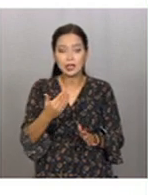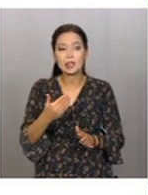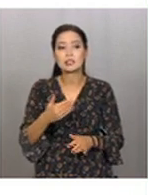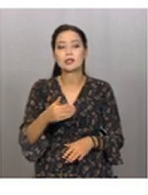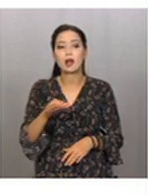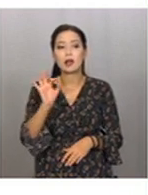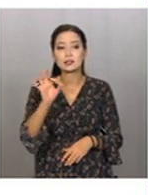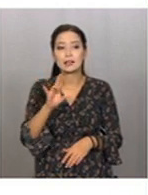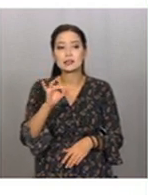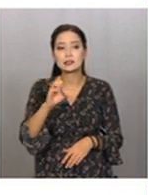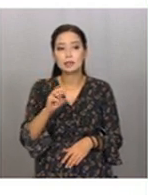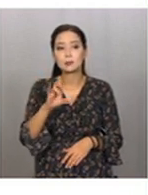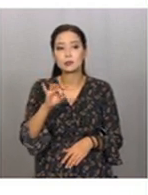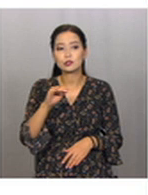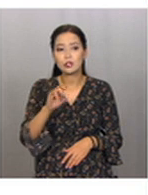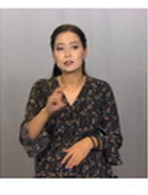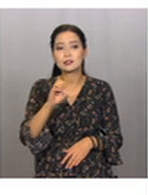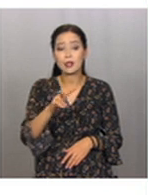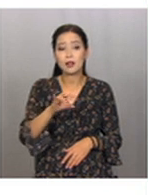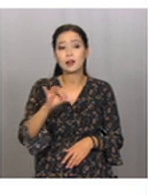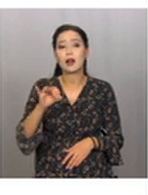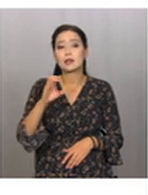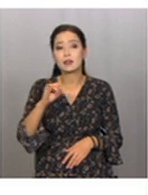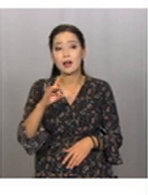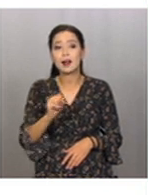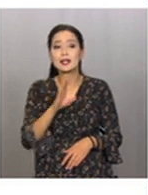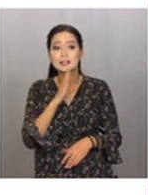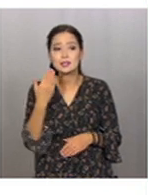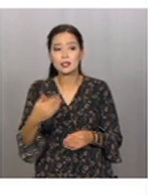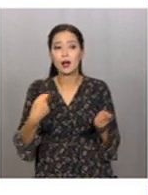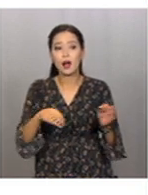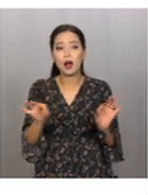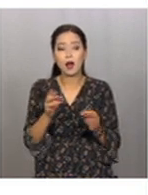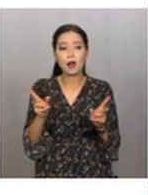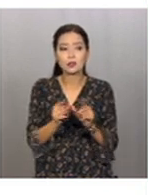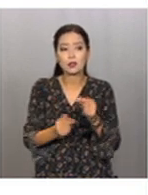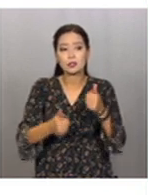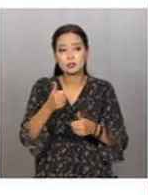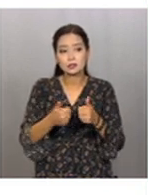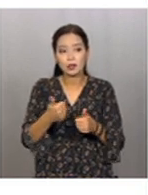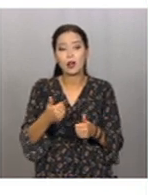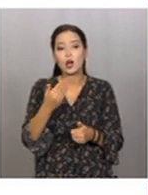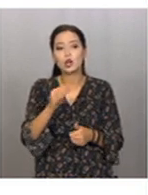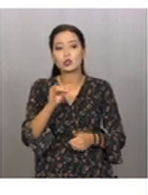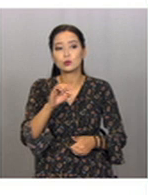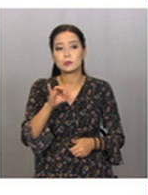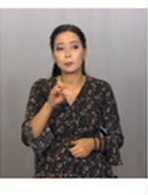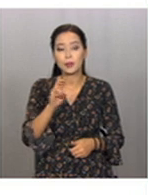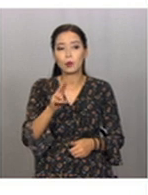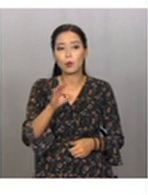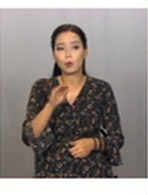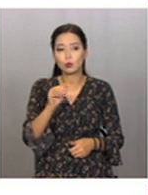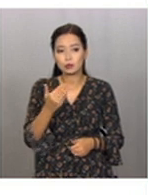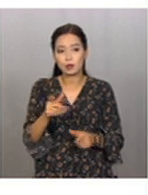менен Сара қыздың айтысқаны деген атпен Жүсіпбек Қожа Шайхисламұлы жариялаған. Кейін